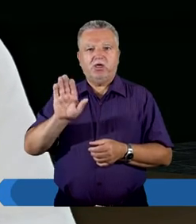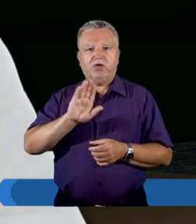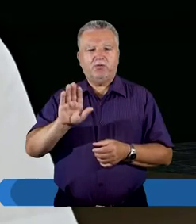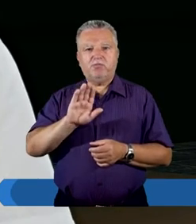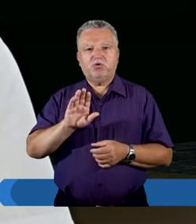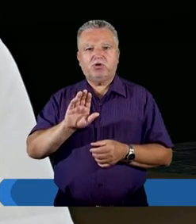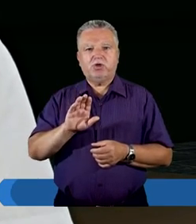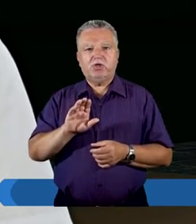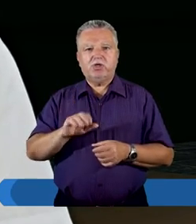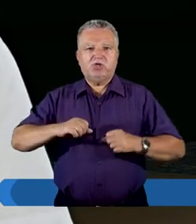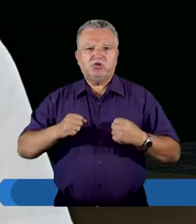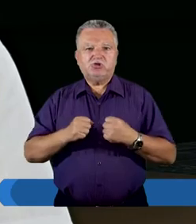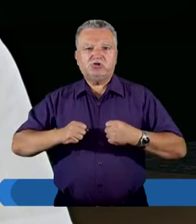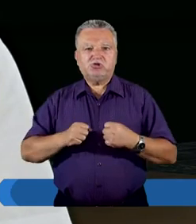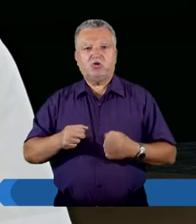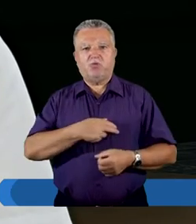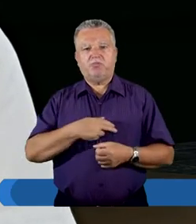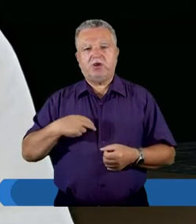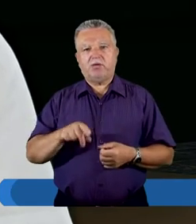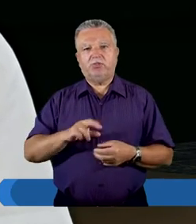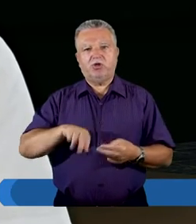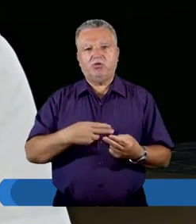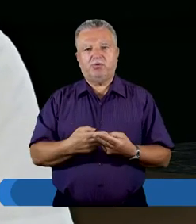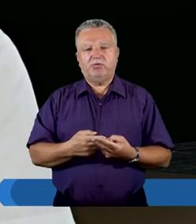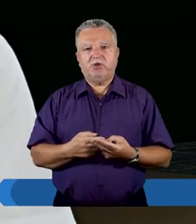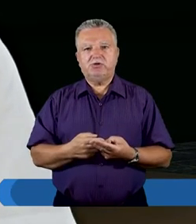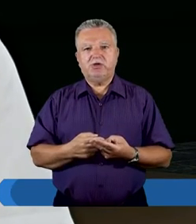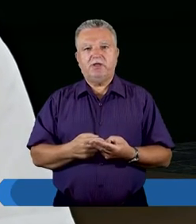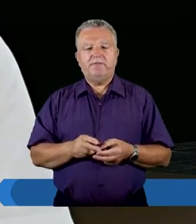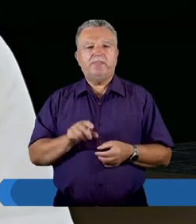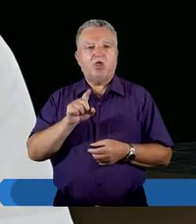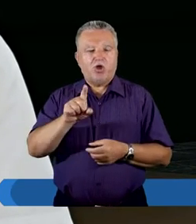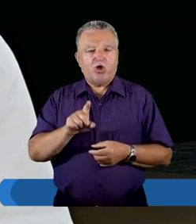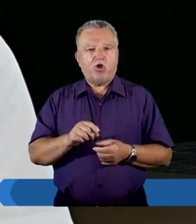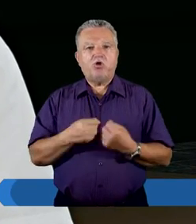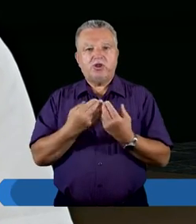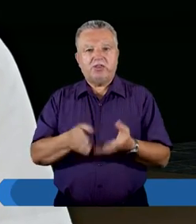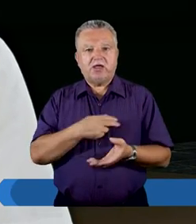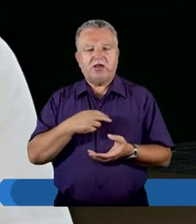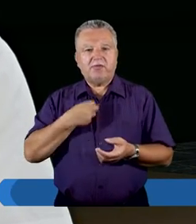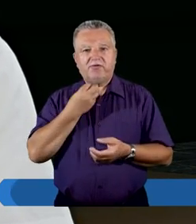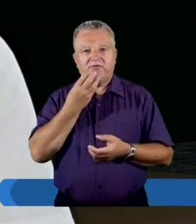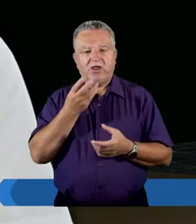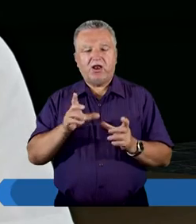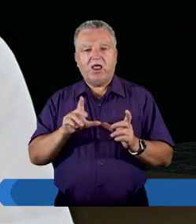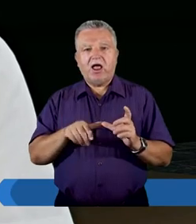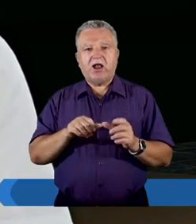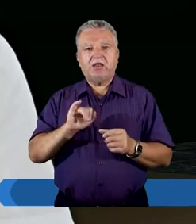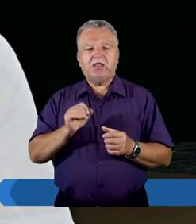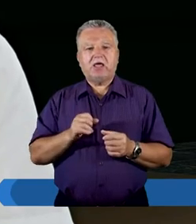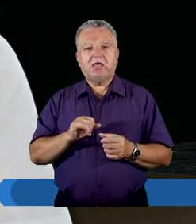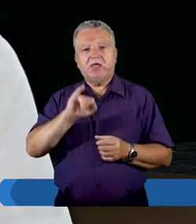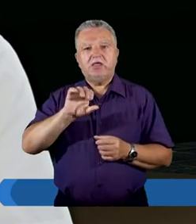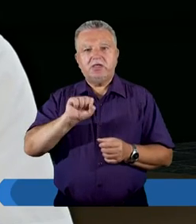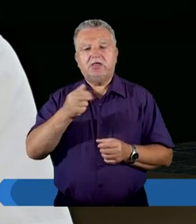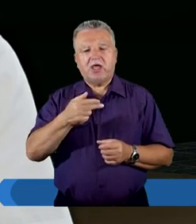odpowiedzi, że uwziął się, byśmy żyli w niewiedzy. Przeciwnie, On daje nam bardzo wiele, ale jak apostoł chyba Jan mówi,